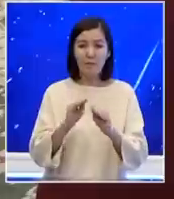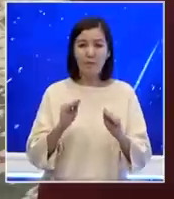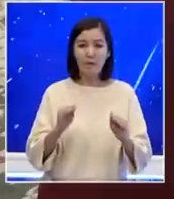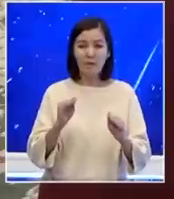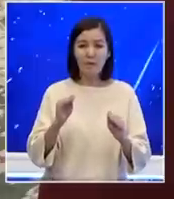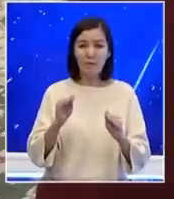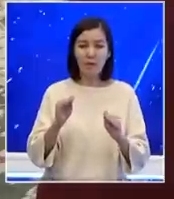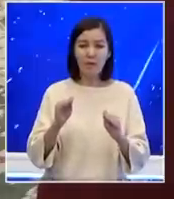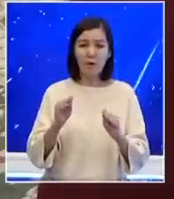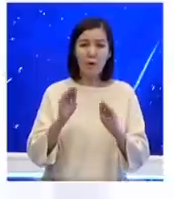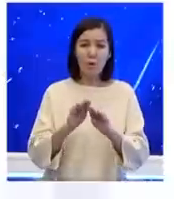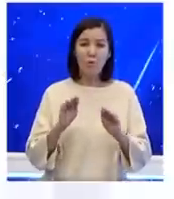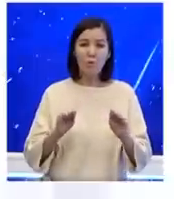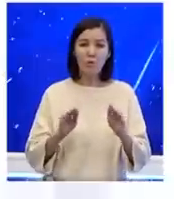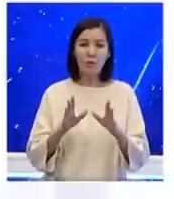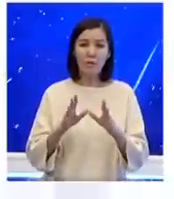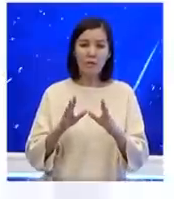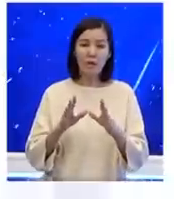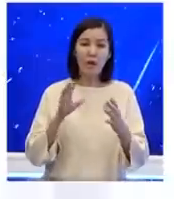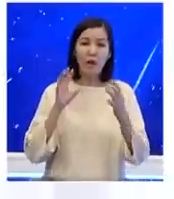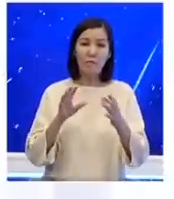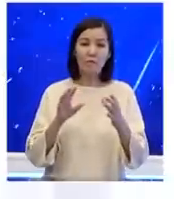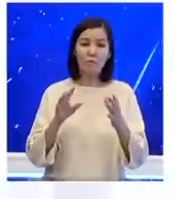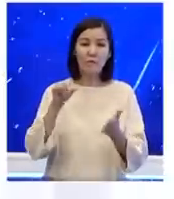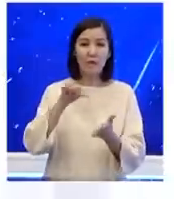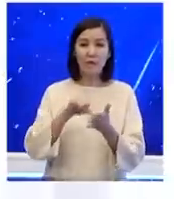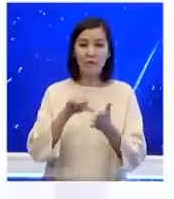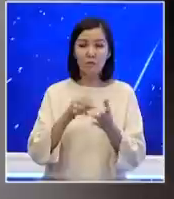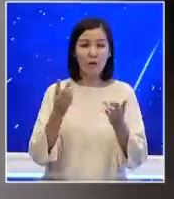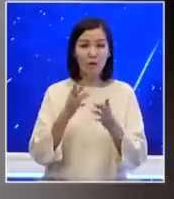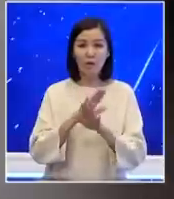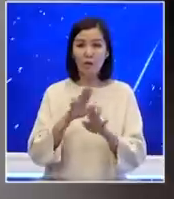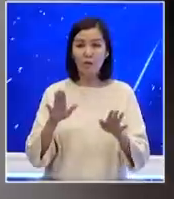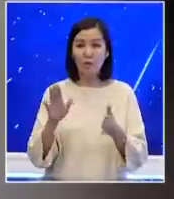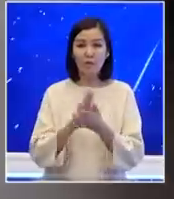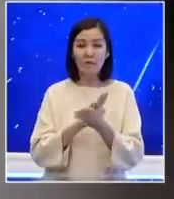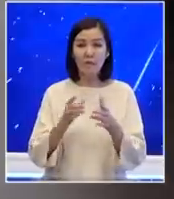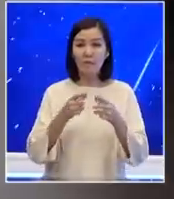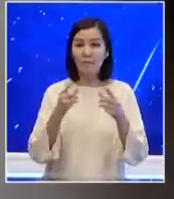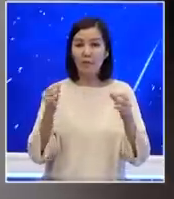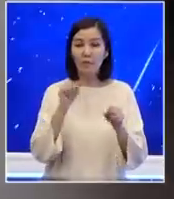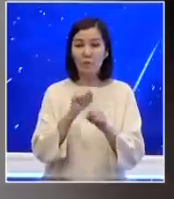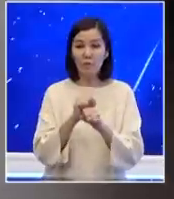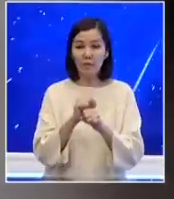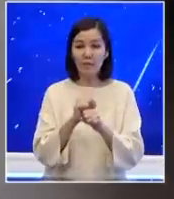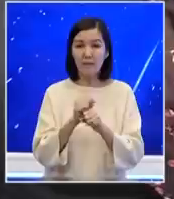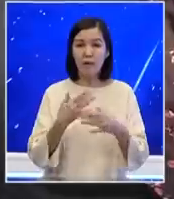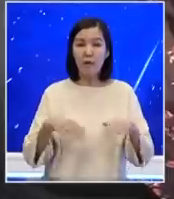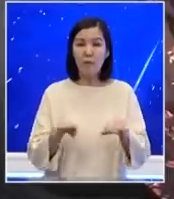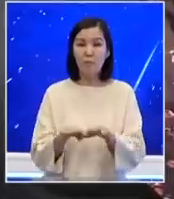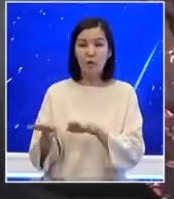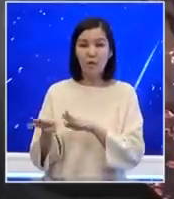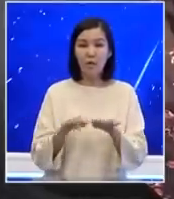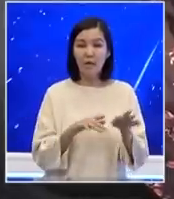мен студенттерге қоғамдық көлікпен жүрудің қажеті жоқтығын айтады. Сондықтан оларға тегін билеттер беру тоқтатылған. Мұндай шара